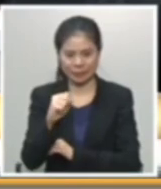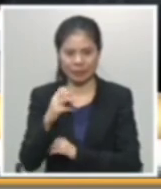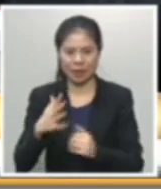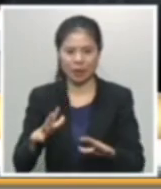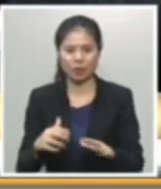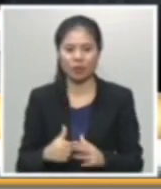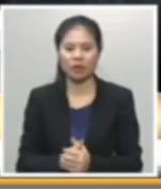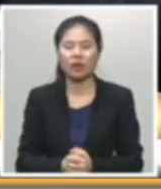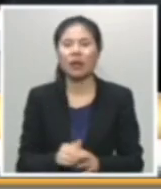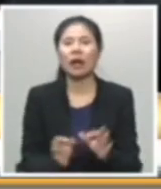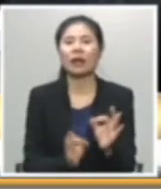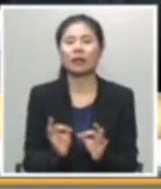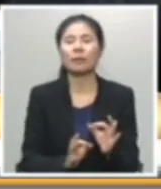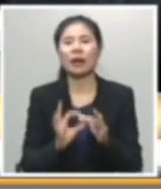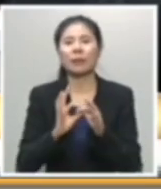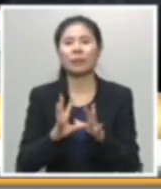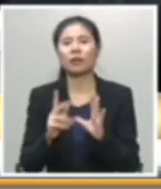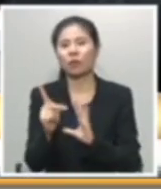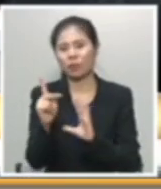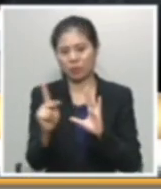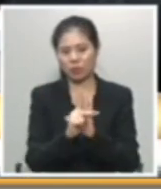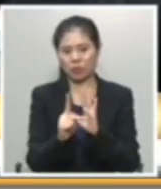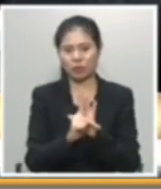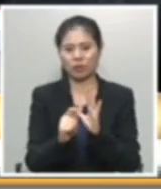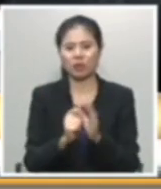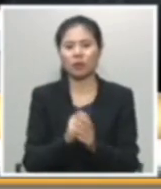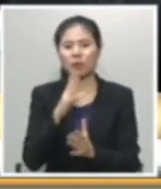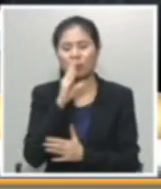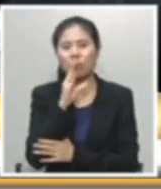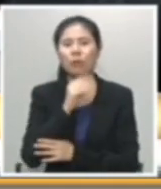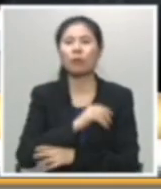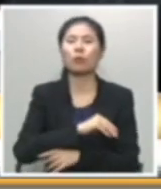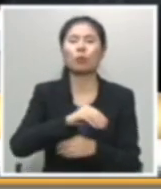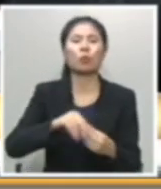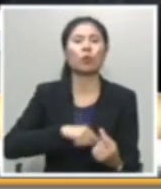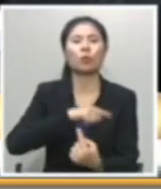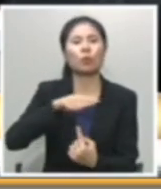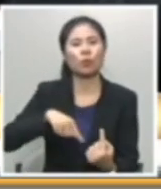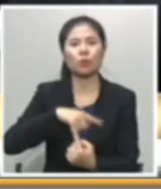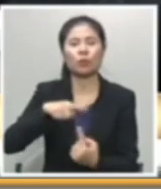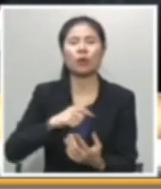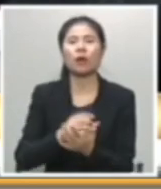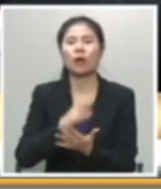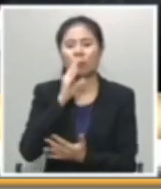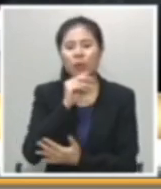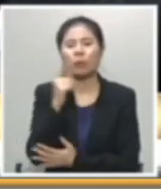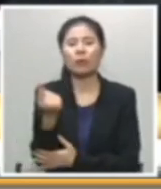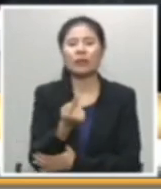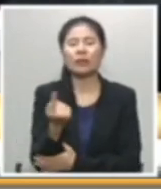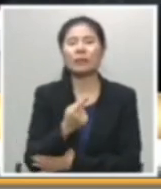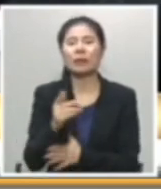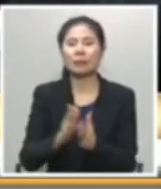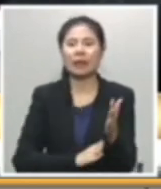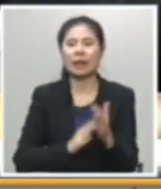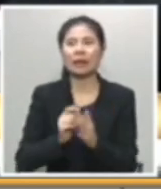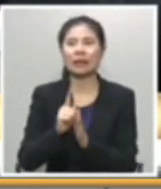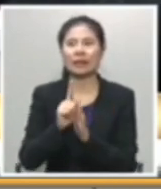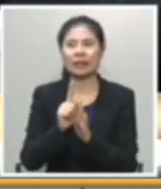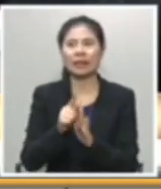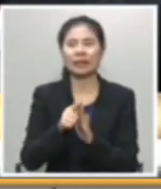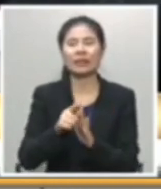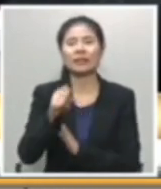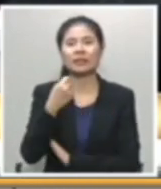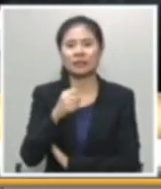อภิปรายเนี่ยไม่ตรงกับข้อบังคับนะครับเพราะว่าเป็นการพูดวนเวียนซ้ำซากด้วยนะครับพูดถึงเรื่องเดิมๆวนไปวนมา10วันนาทีแล้วก็ไม่ตร